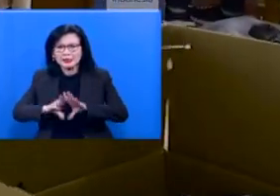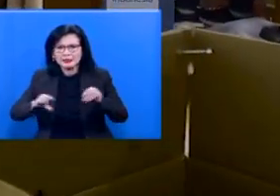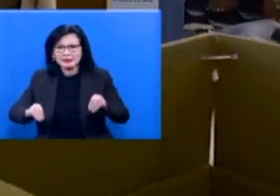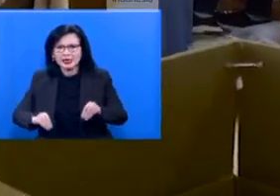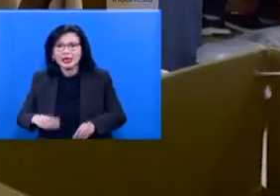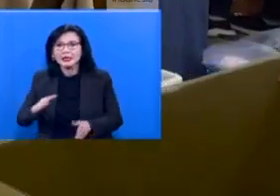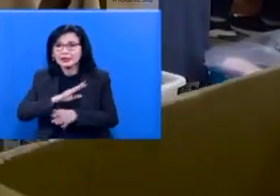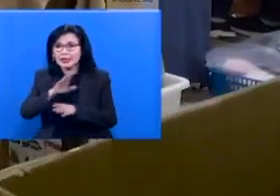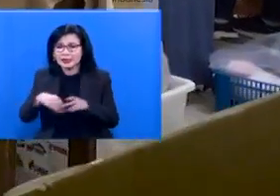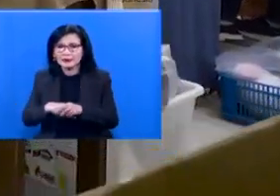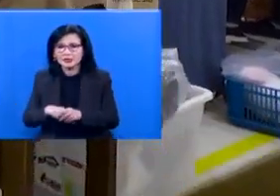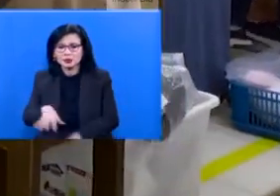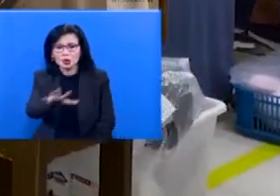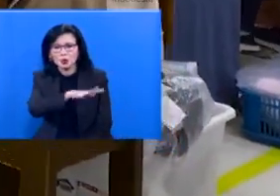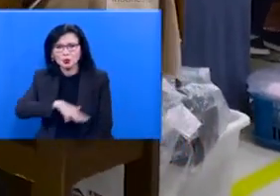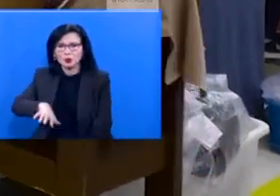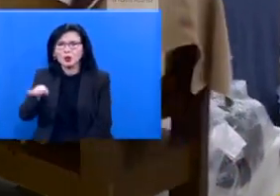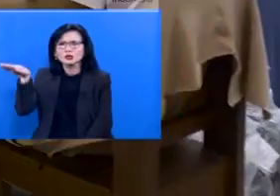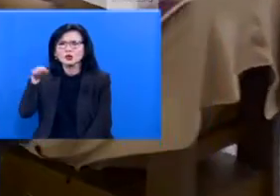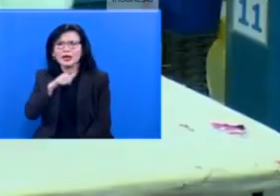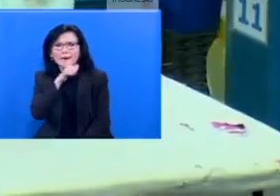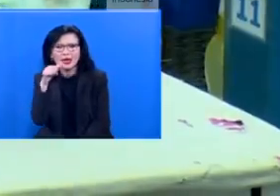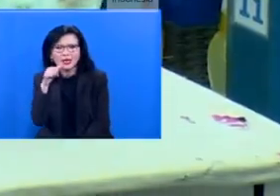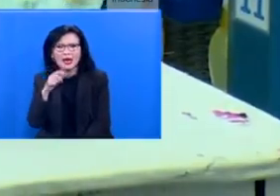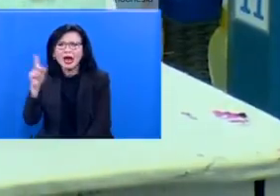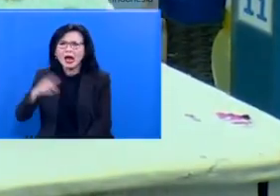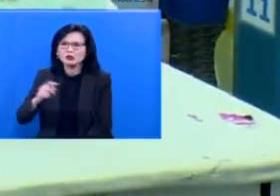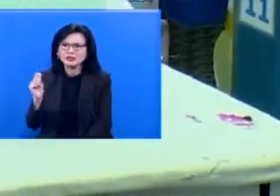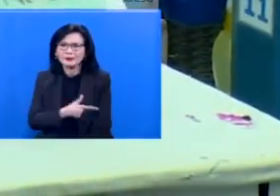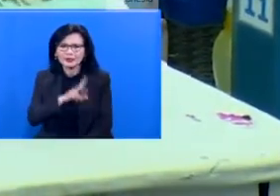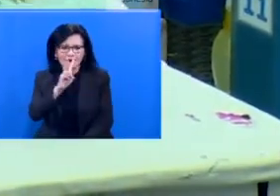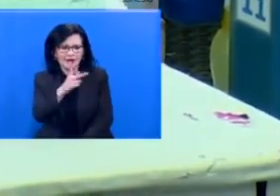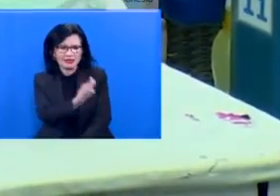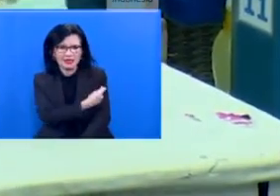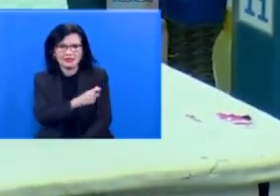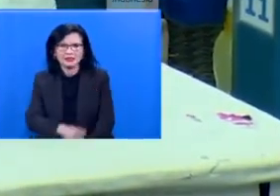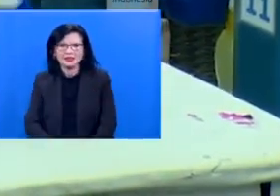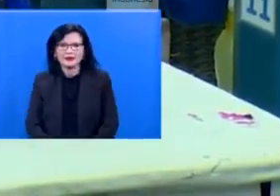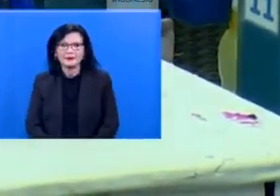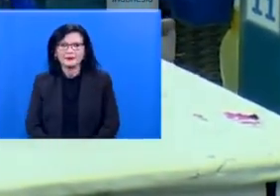sehingga harus segera mendapatkan vaksinasi. Arman Helmi, Jakarta.